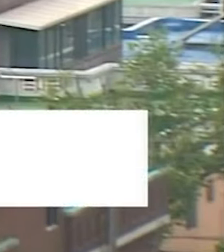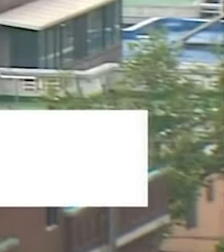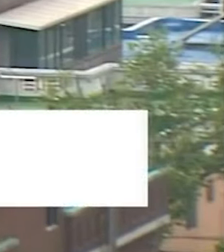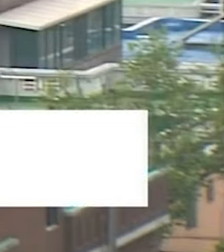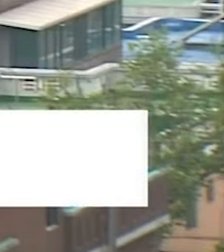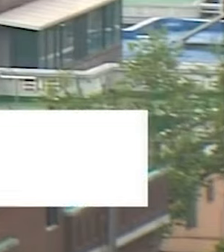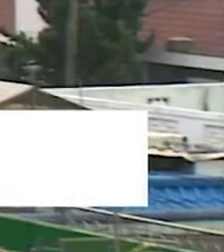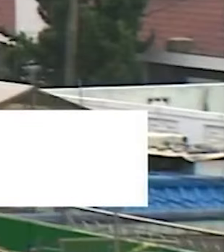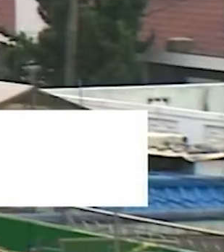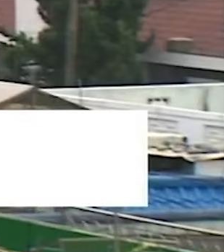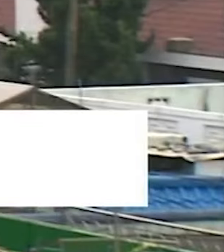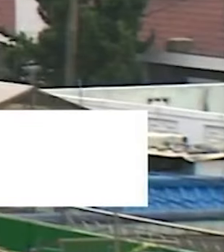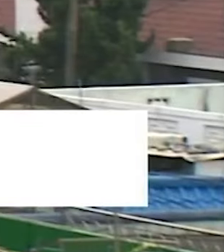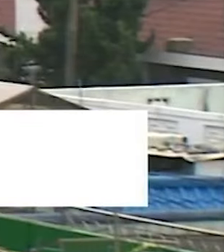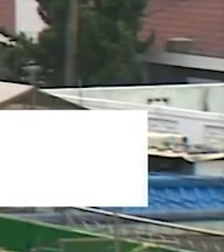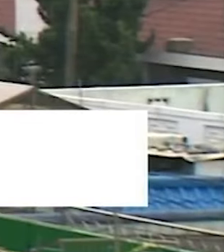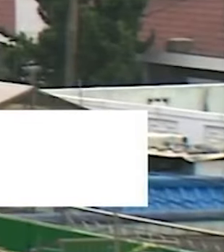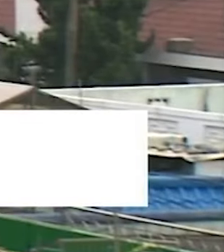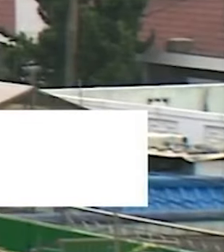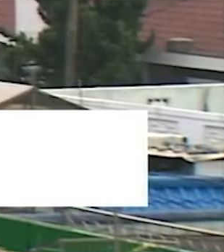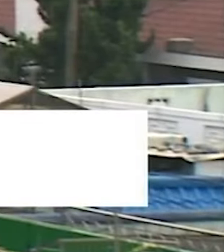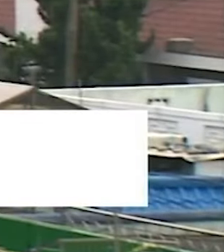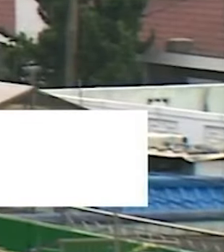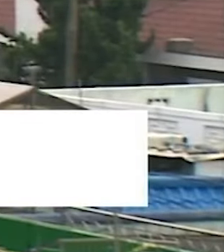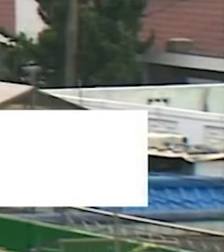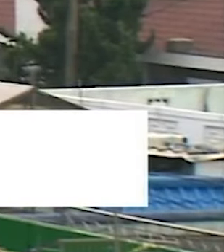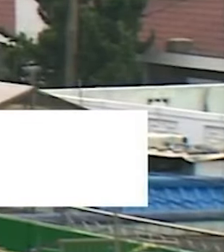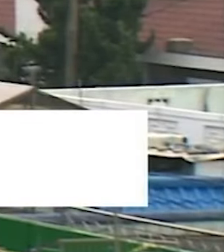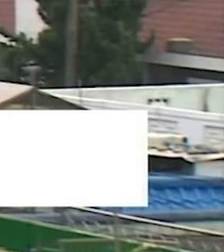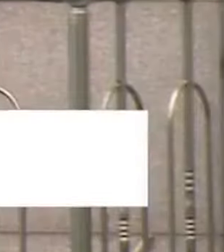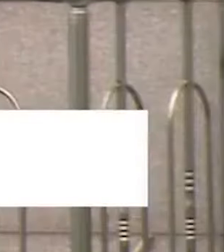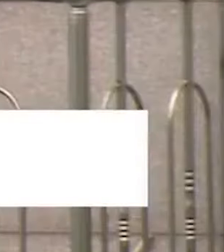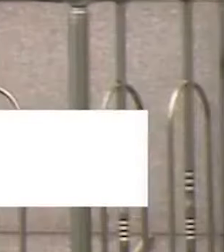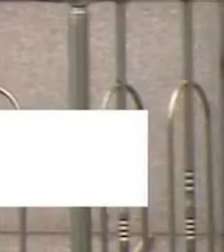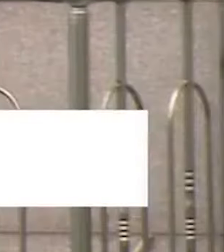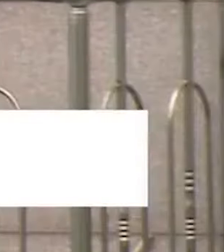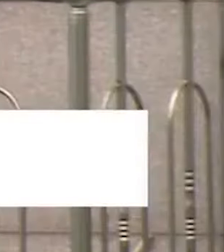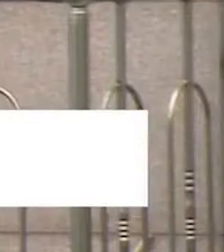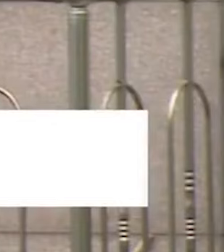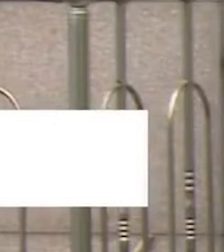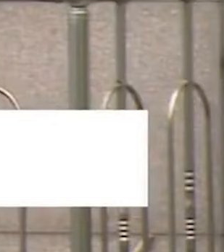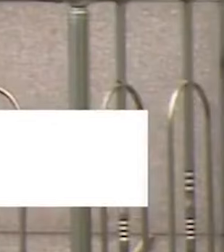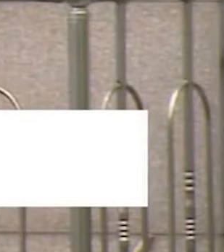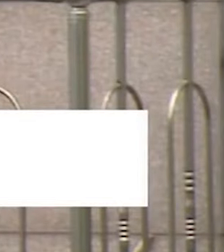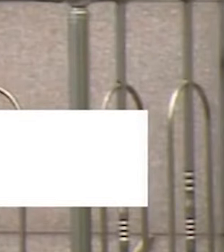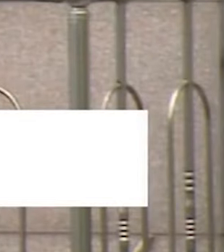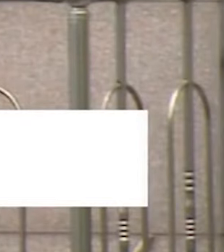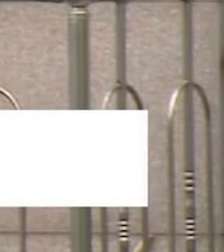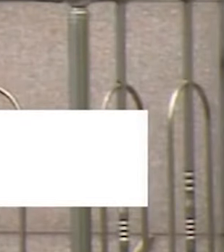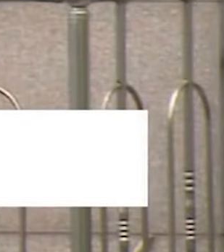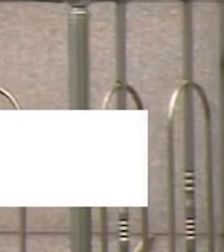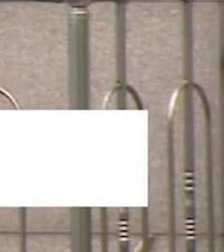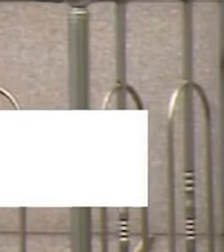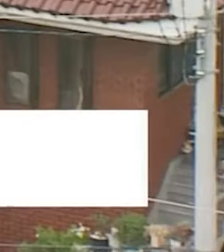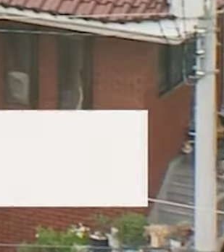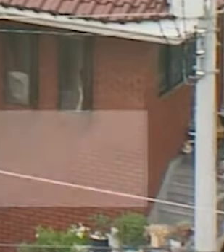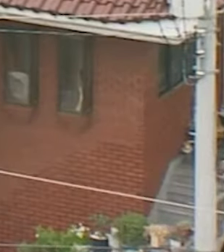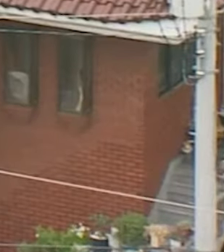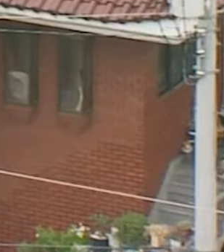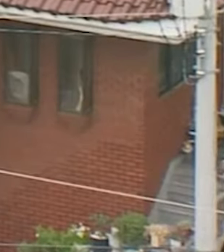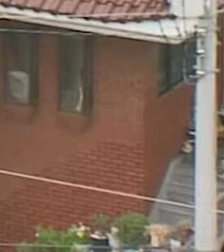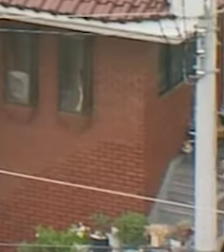가운데 빌라 실거래가 지수는 4년여 만에 가장 큰 폭으로 오르며 2.68%를 기록해 아파트